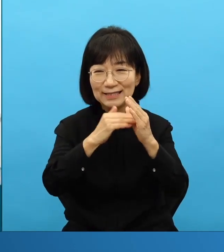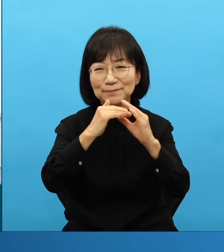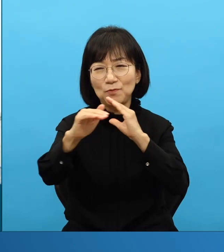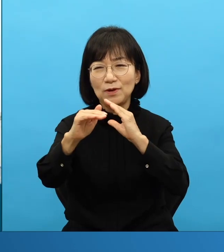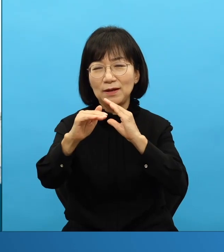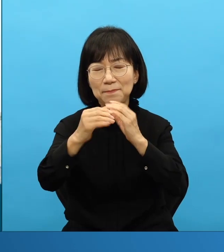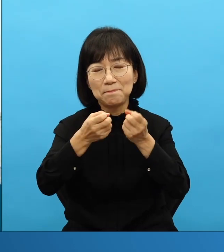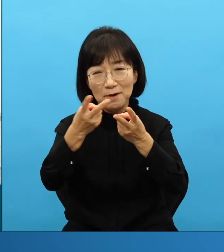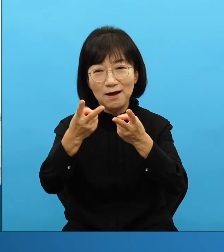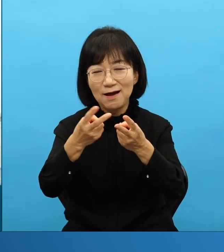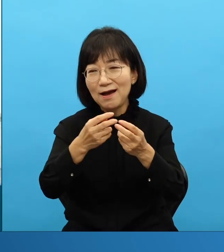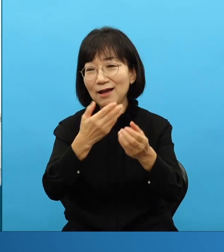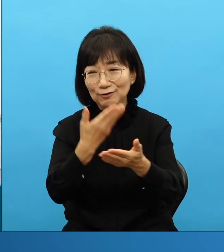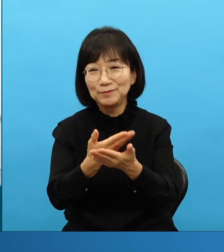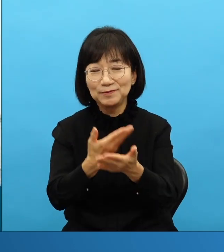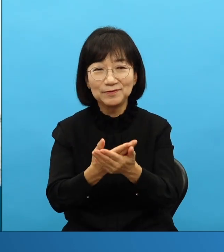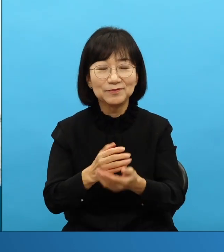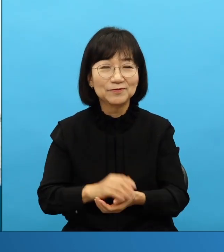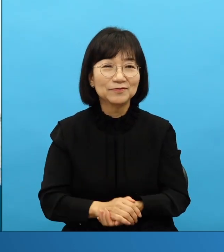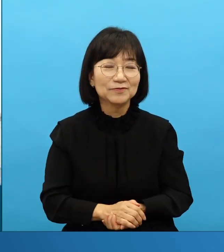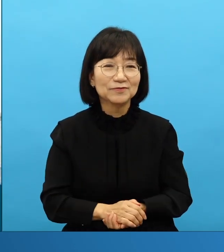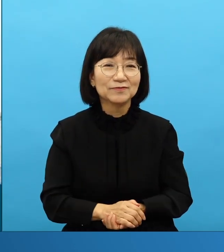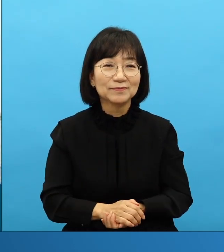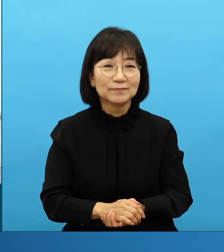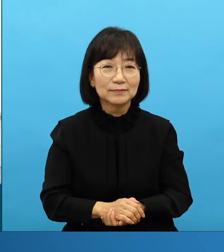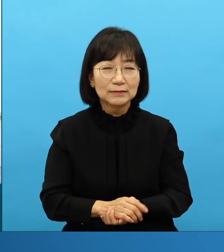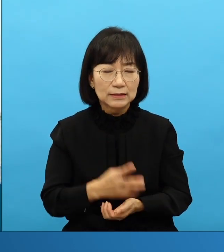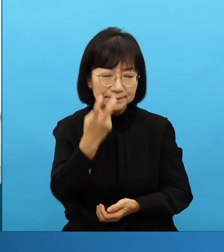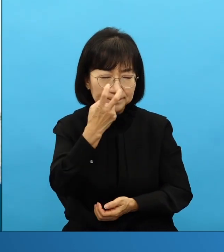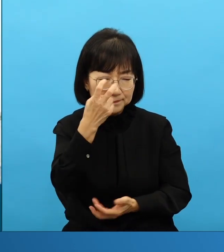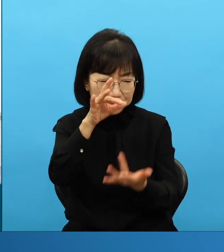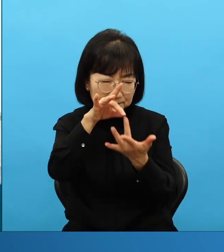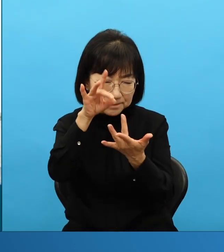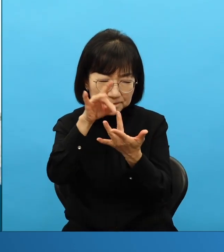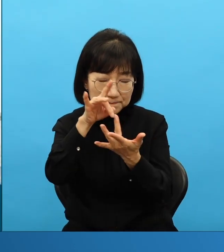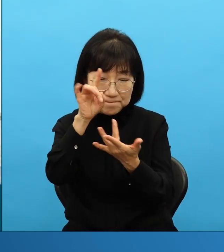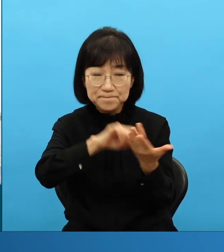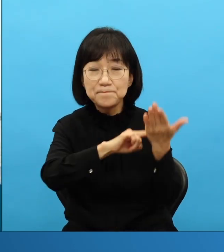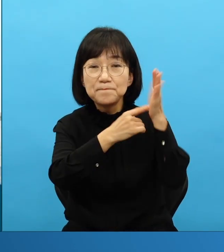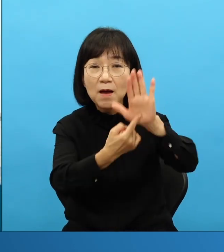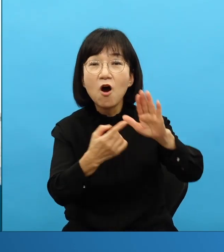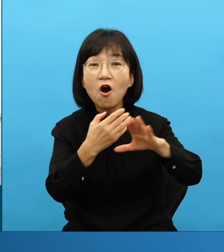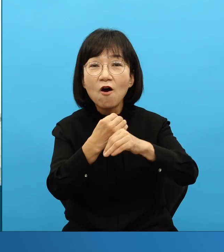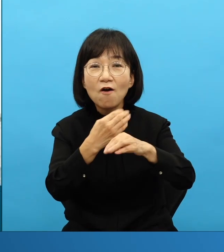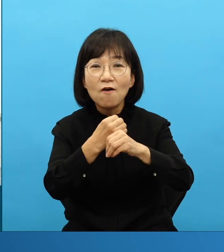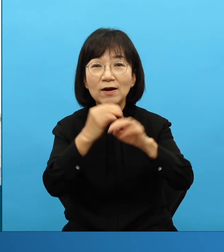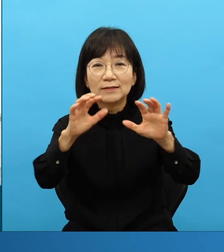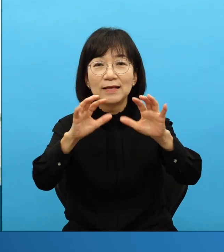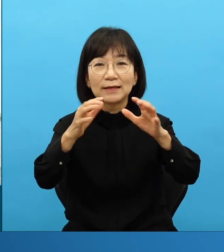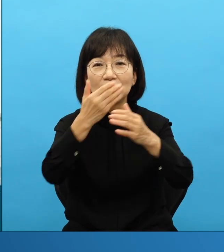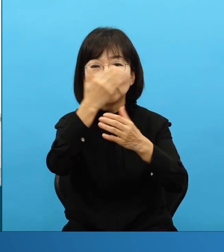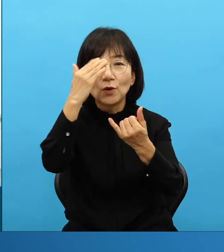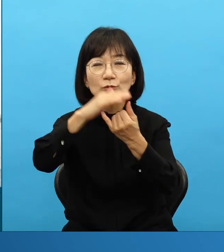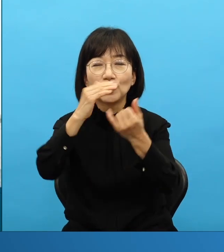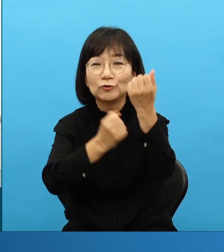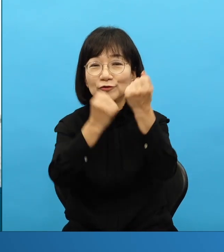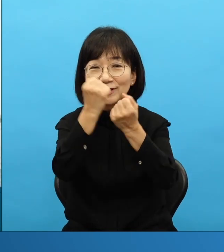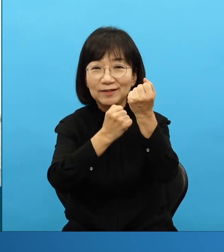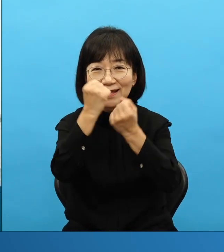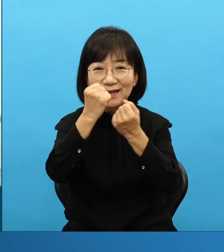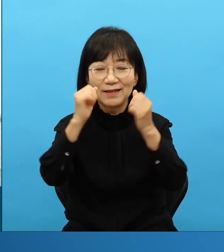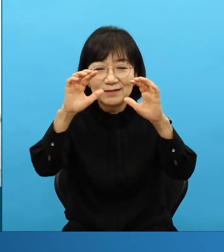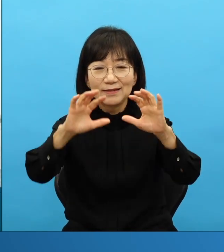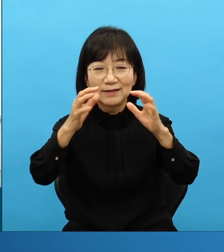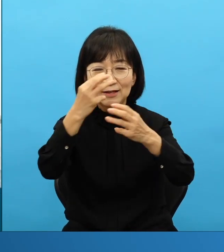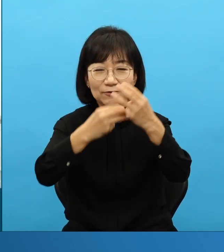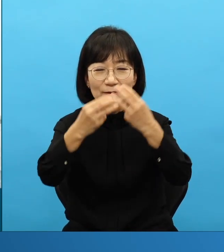됩니다. 그렇게 뽑혀진 본선의 작품들은 세계 청소년 대회, 그리고 세계 랩런트 대회, 많은 응답의 현장